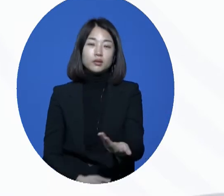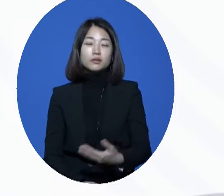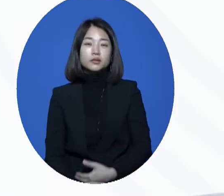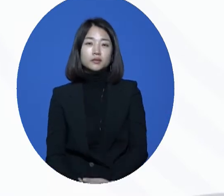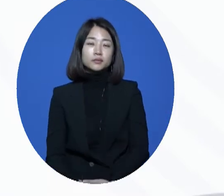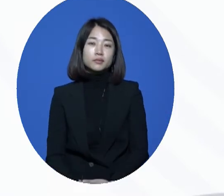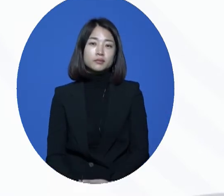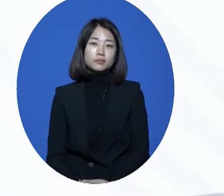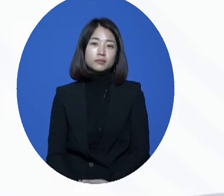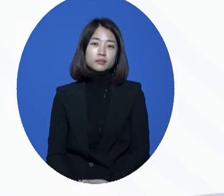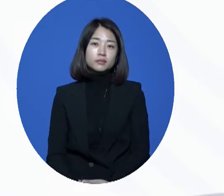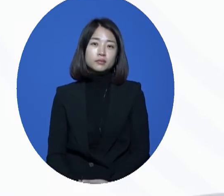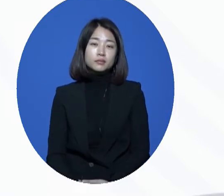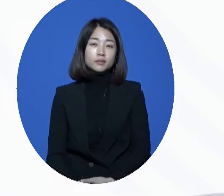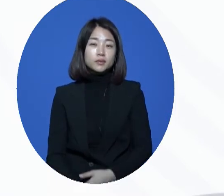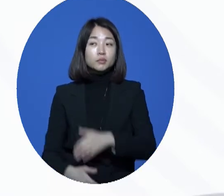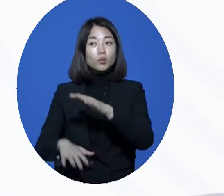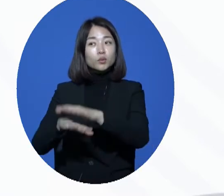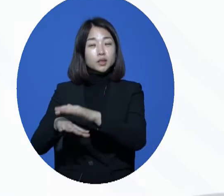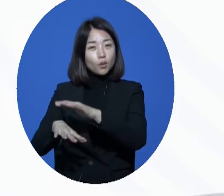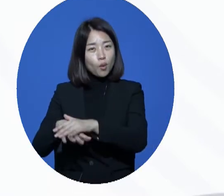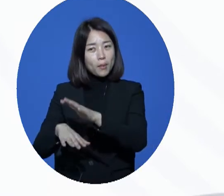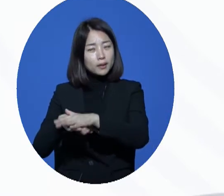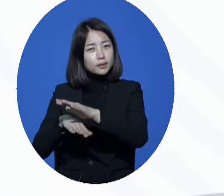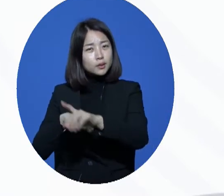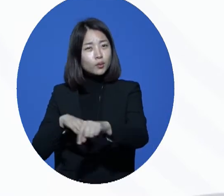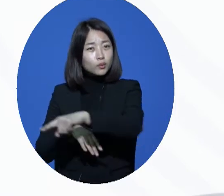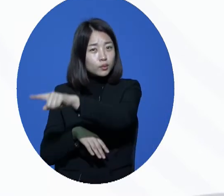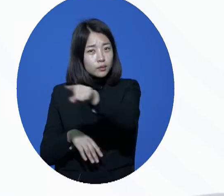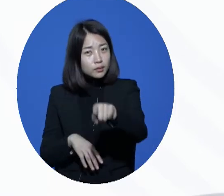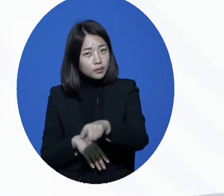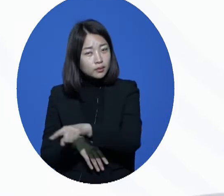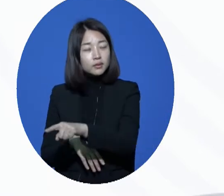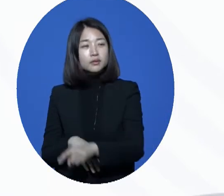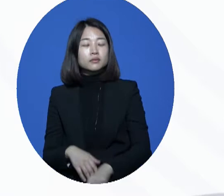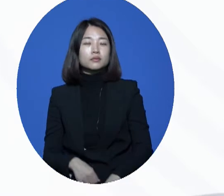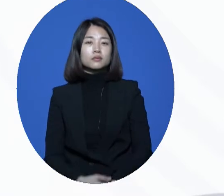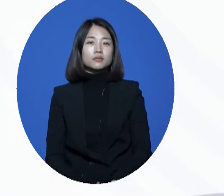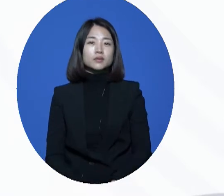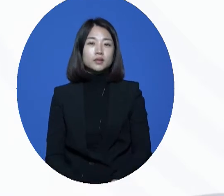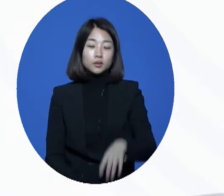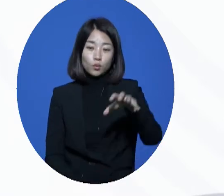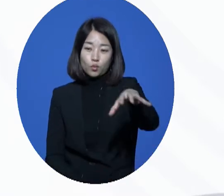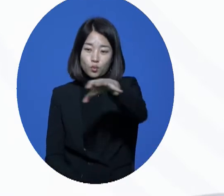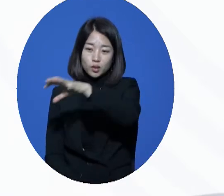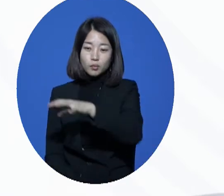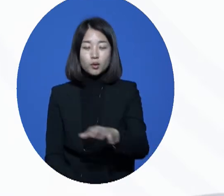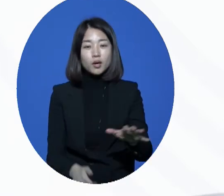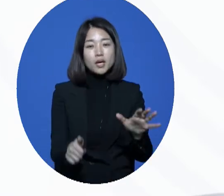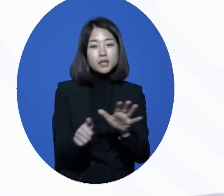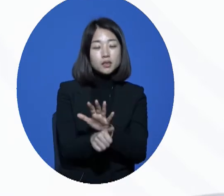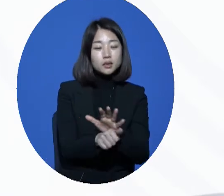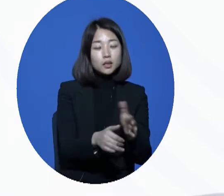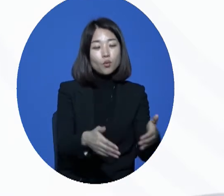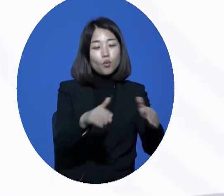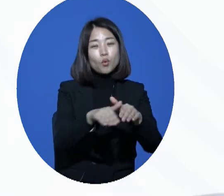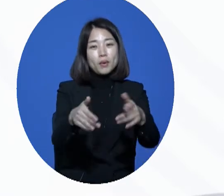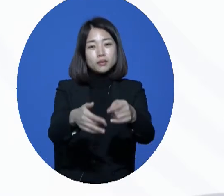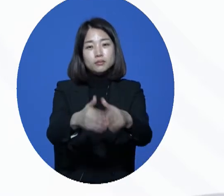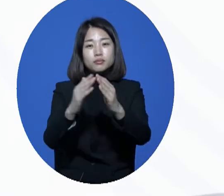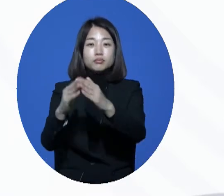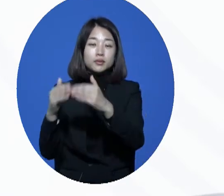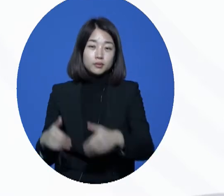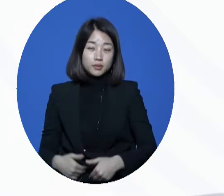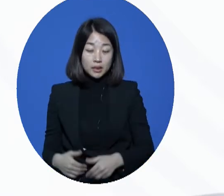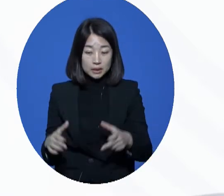수 없는 환경에 있는 농어촌 같은 곳에는 특히나 관련된 거점 기관들이 만들어져야 된다고 생각합니다. 그리고 장애인